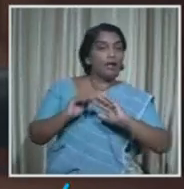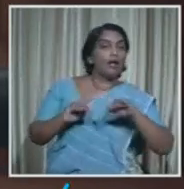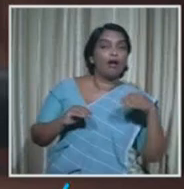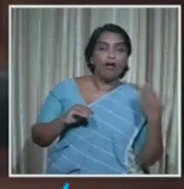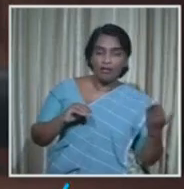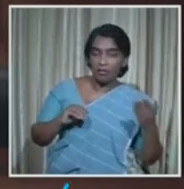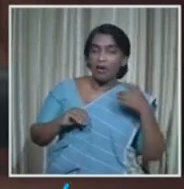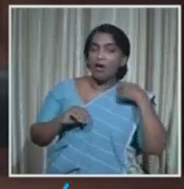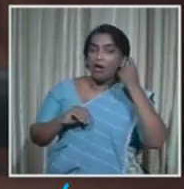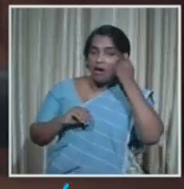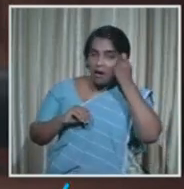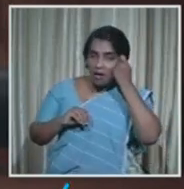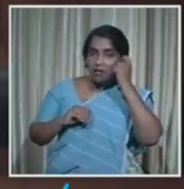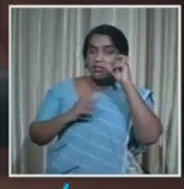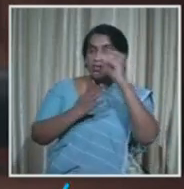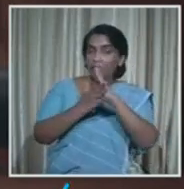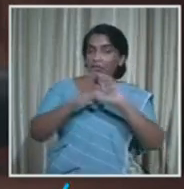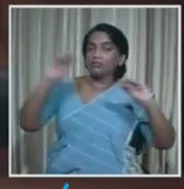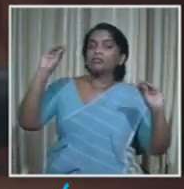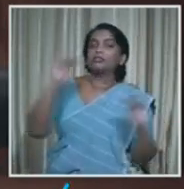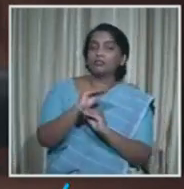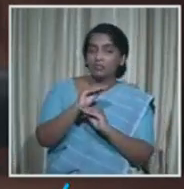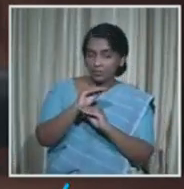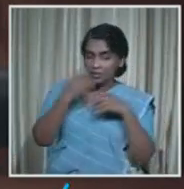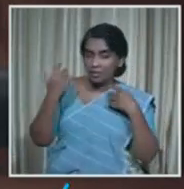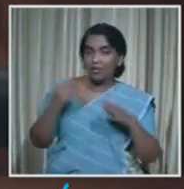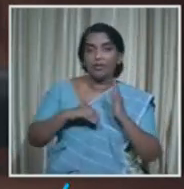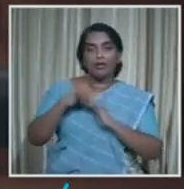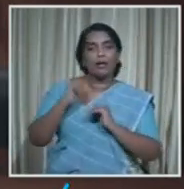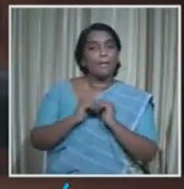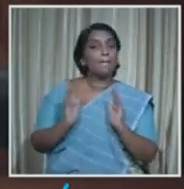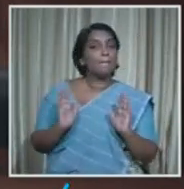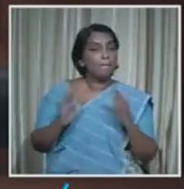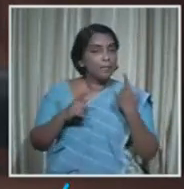ඒ යෝජනාව විවස්ථාවර සංශෝධනයක් ලෙසගෙන ක්‍රියාත්මක කිරීම